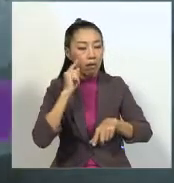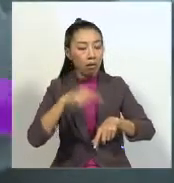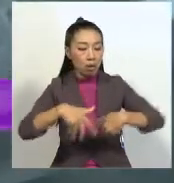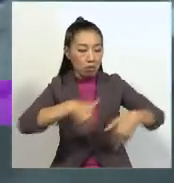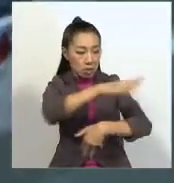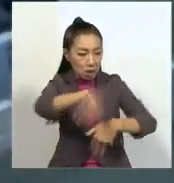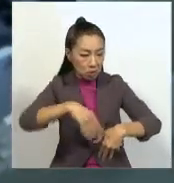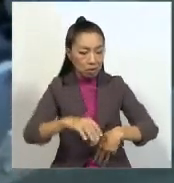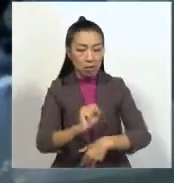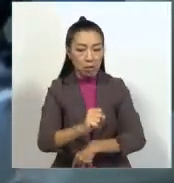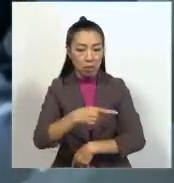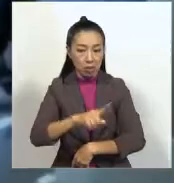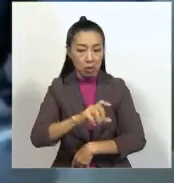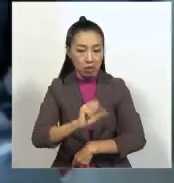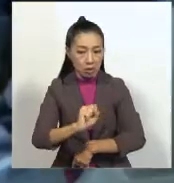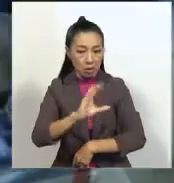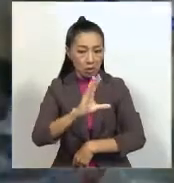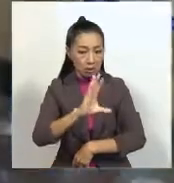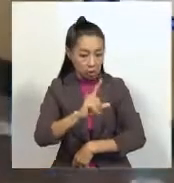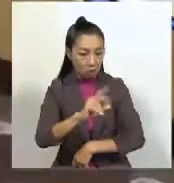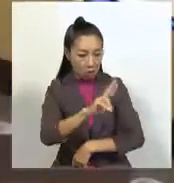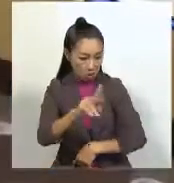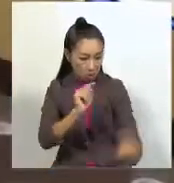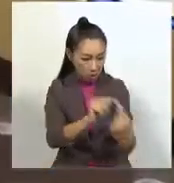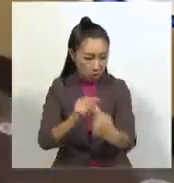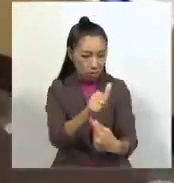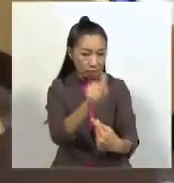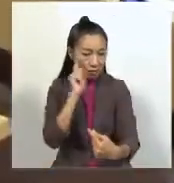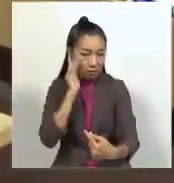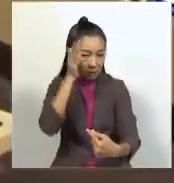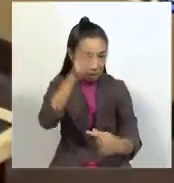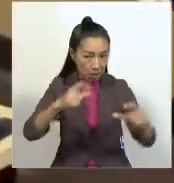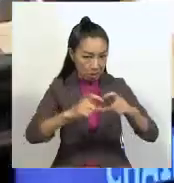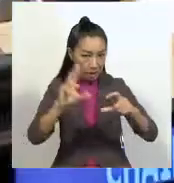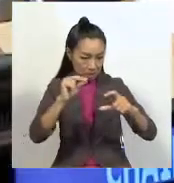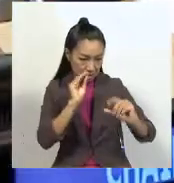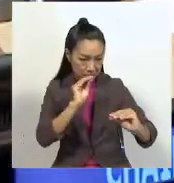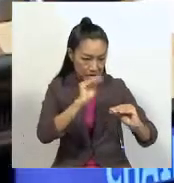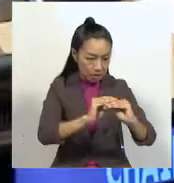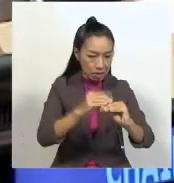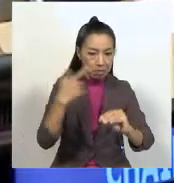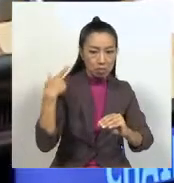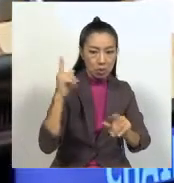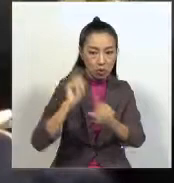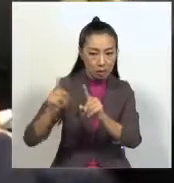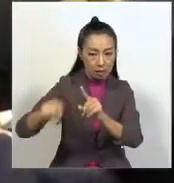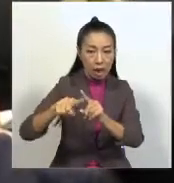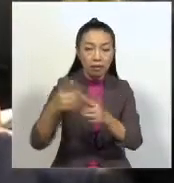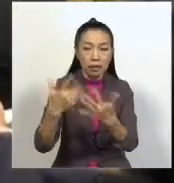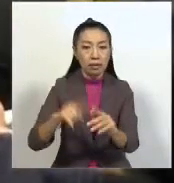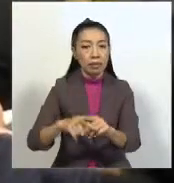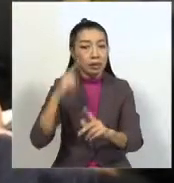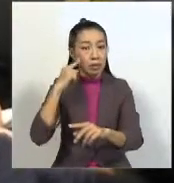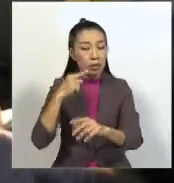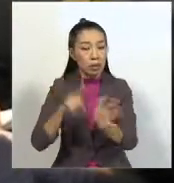ภาพและล่าสุดก็จะมีการเพิ่มสิทธิประโยชน์ประกันสุขภาพทั่วหน้าให้ร่วมกับยาต้านไวรัสก่อนสัม